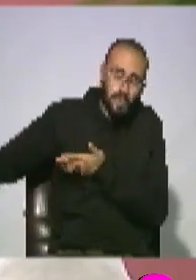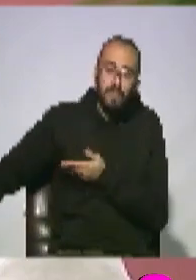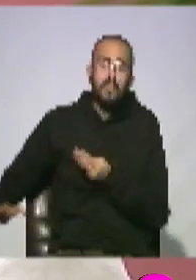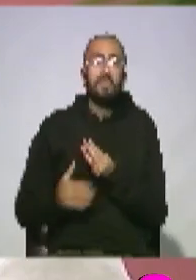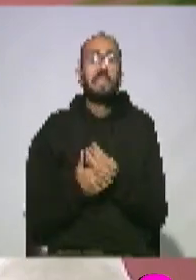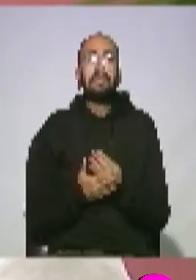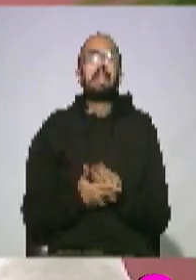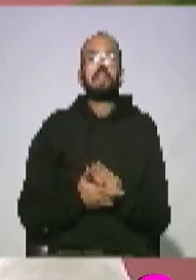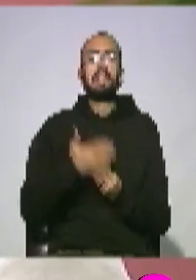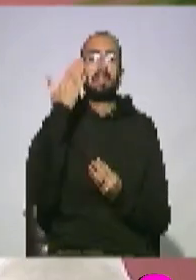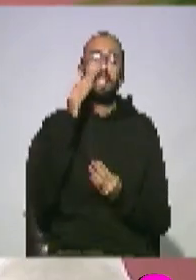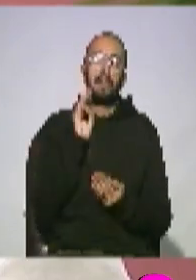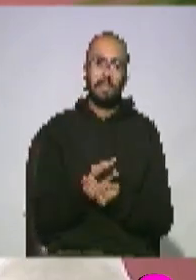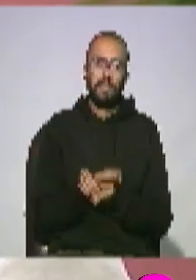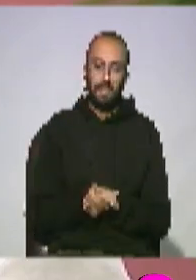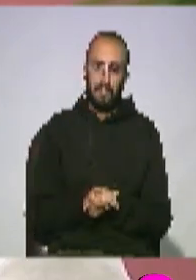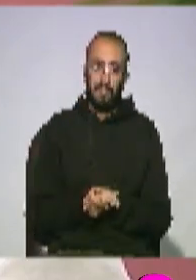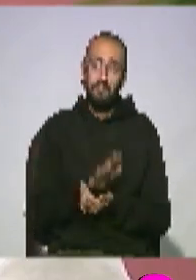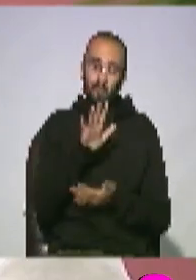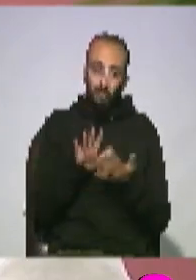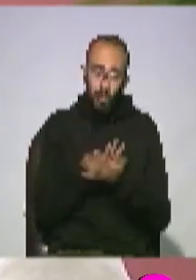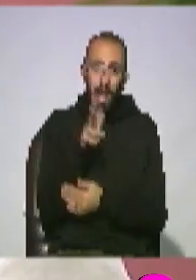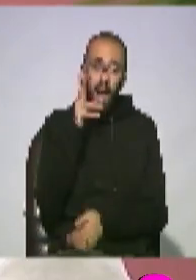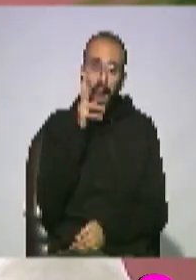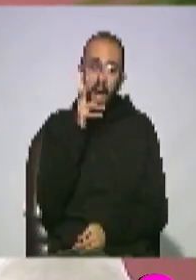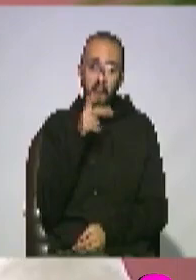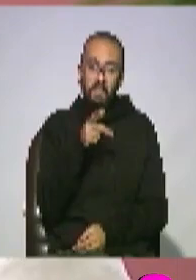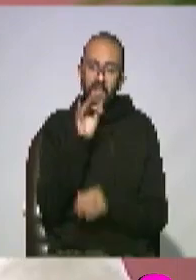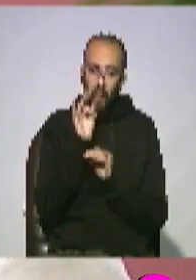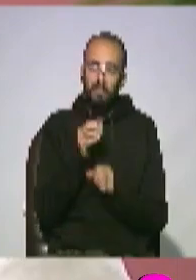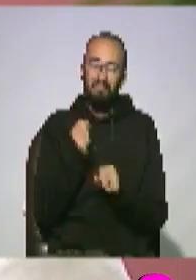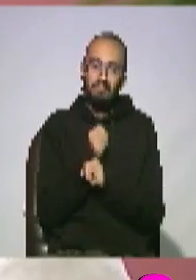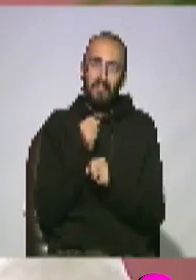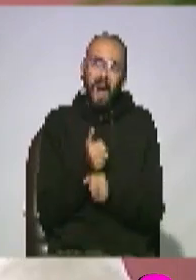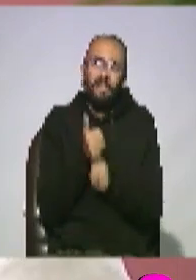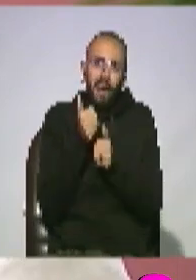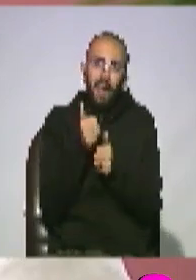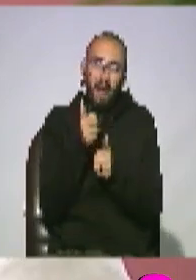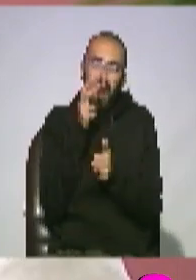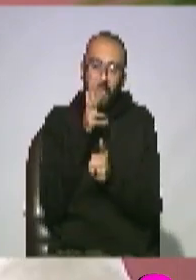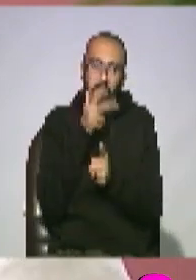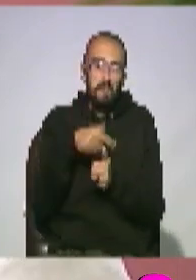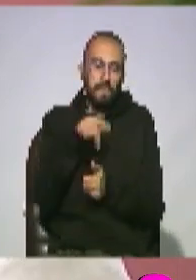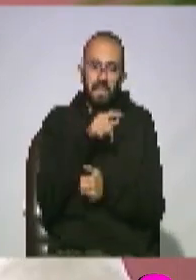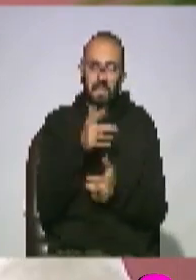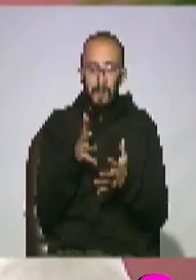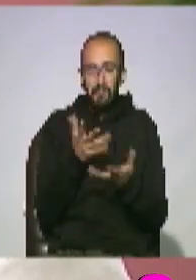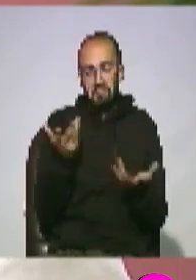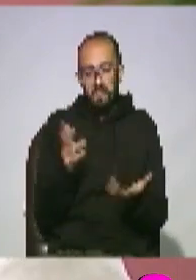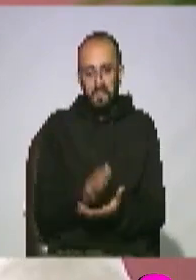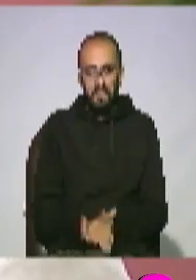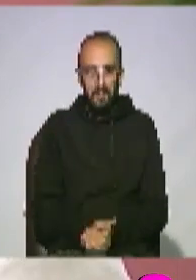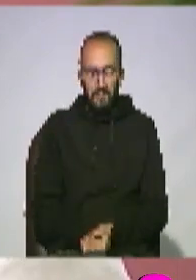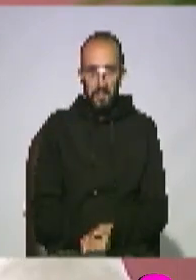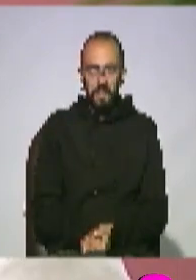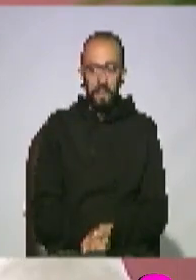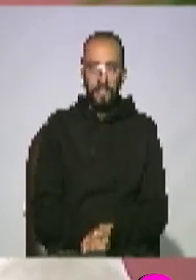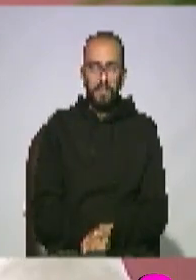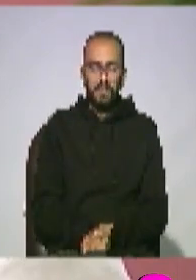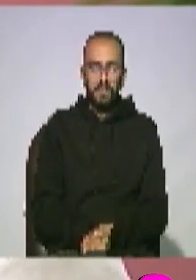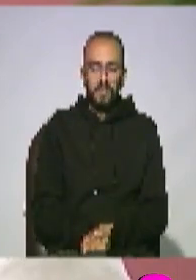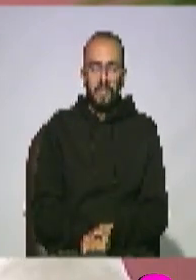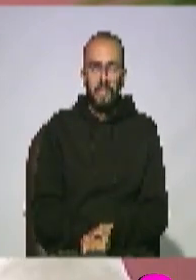يعني احنا للاسف الاعلام المفترض يقوم بدور افضل واكتر بالتركيز على أهمية السلوك، لأن